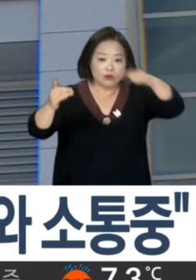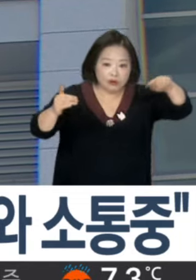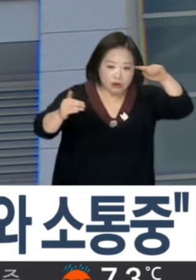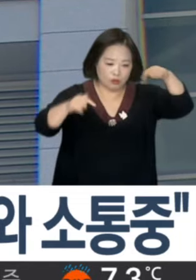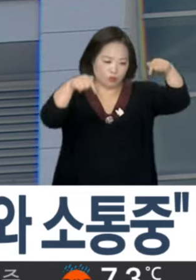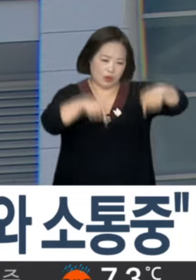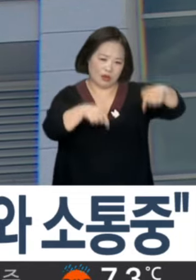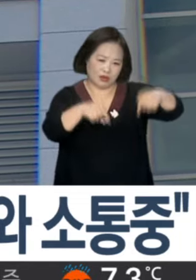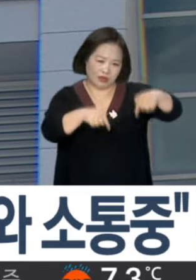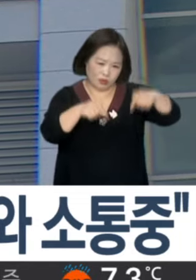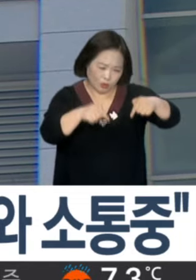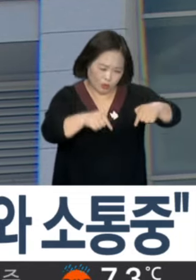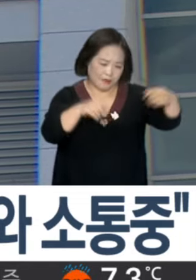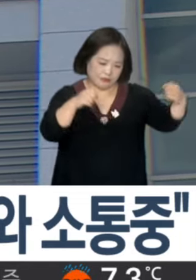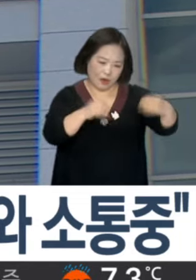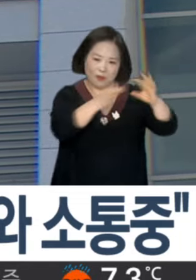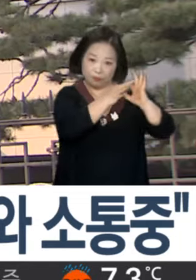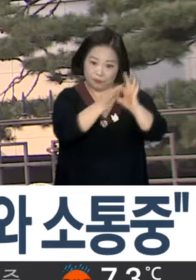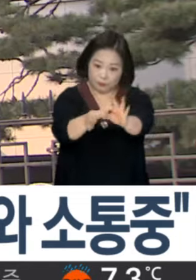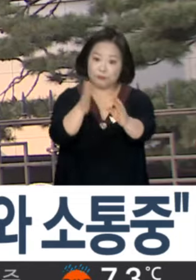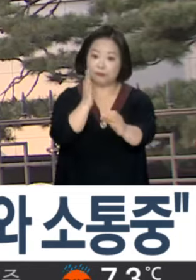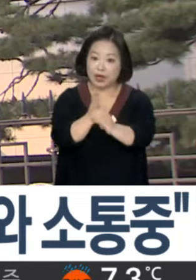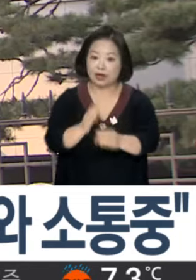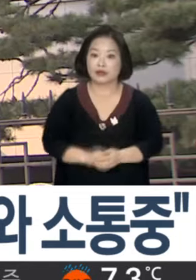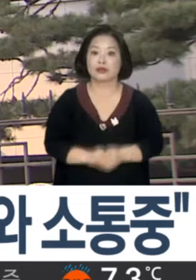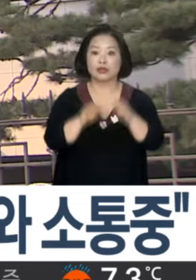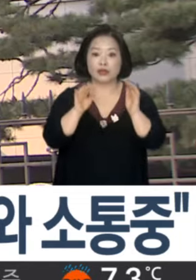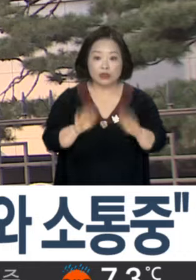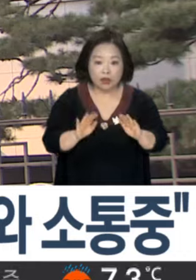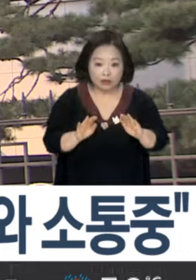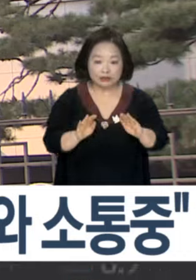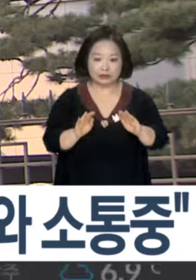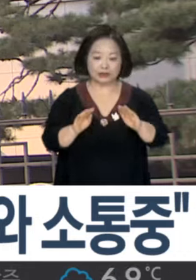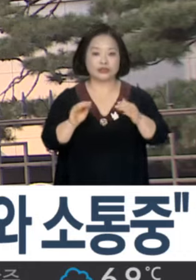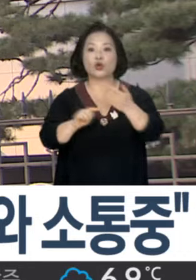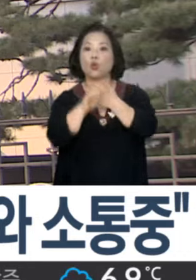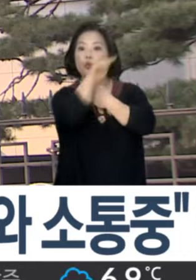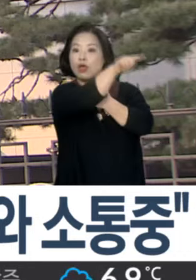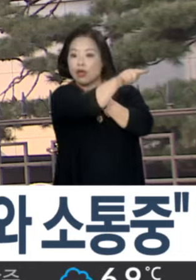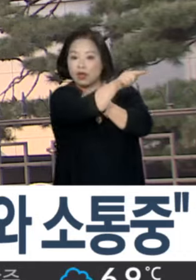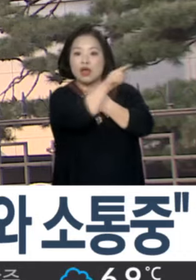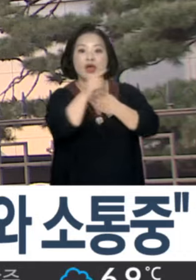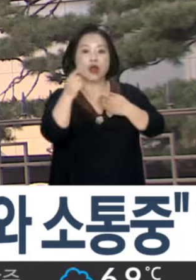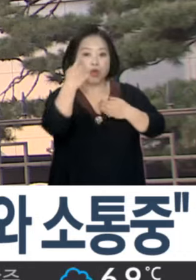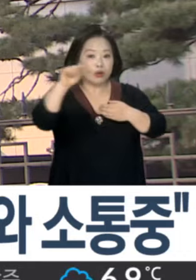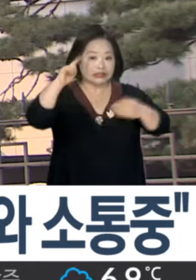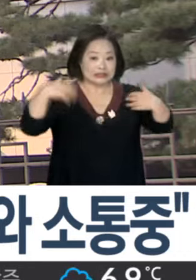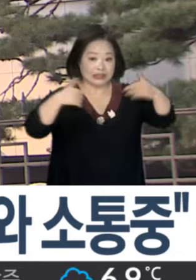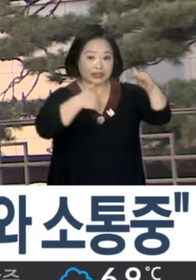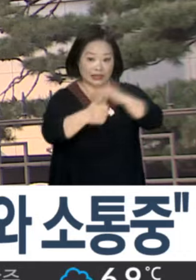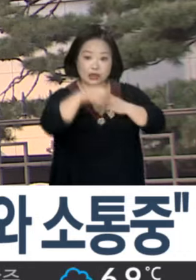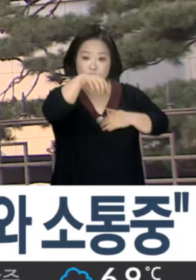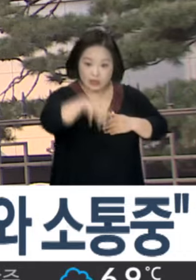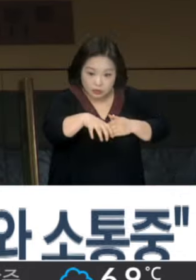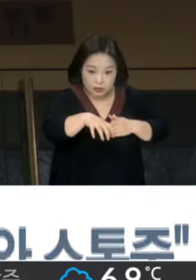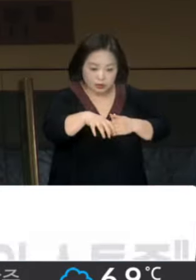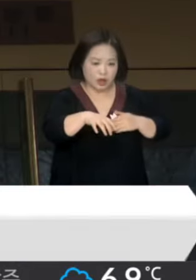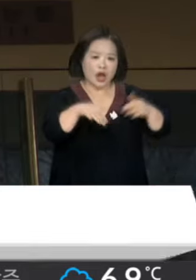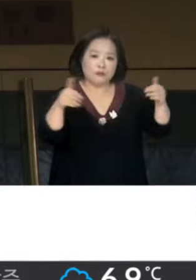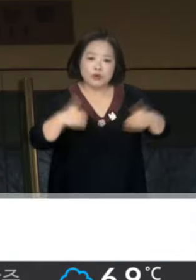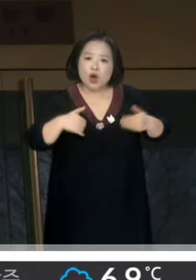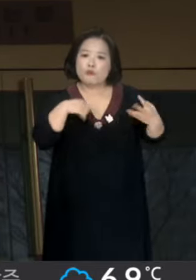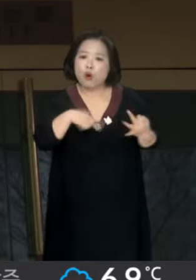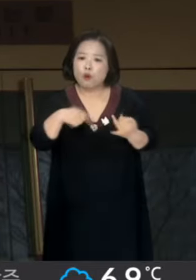외교 채널을 통해 소통하고 있다고 했습니다 이어 현지 공간에선 우리 국민의 체포 사실을 인지한 직후부터 필요한